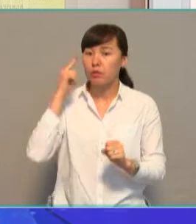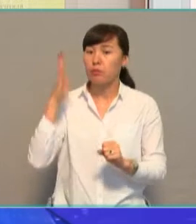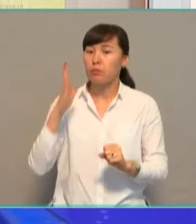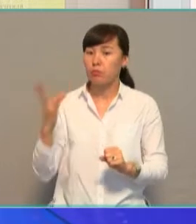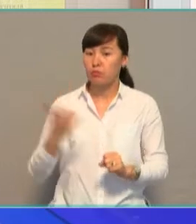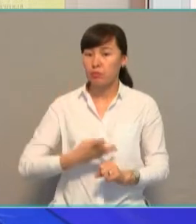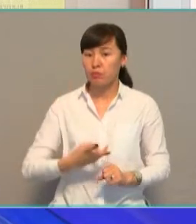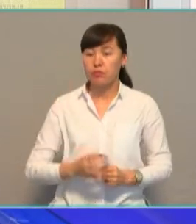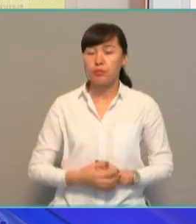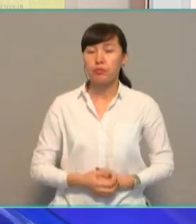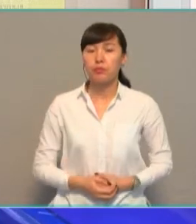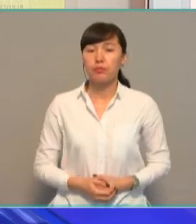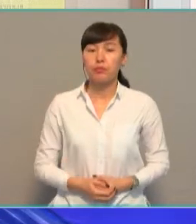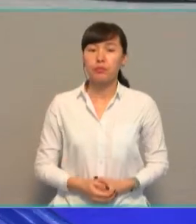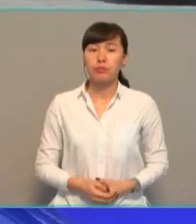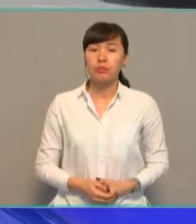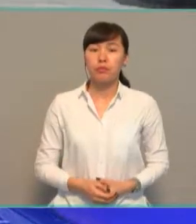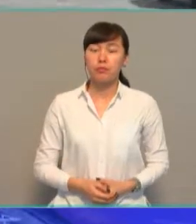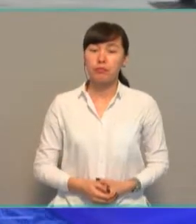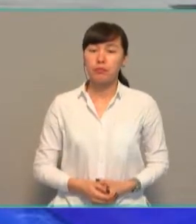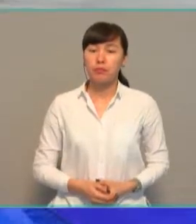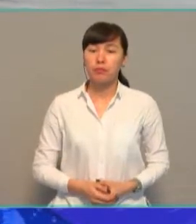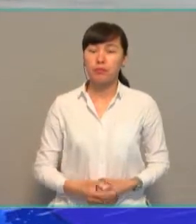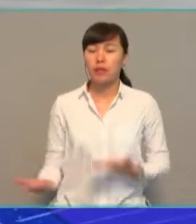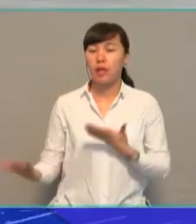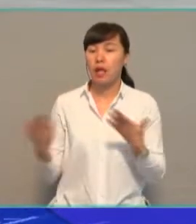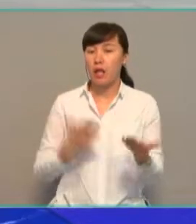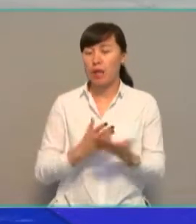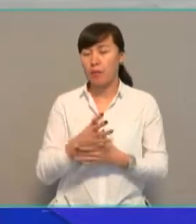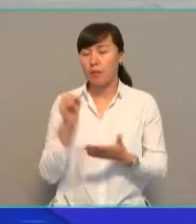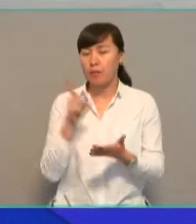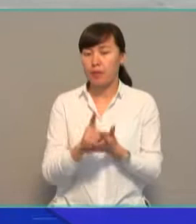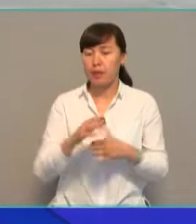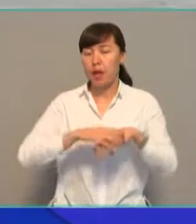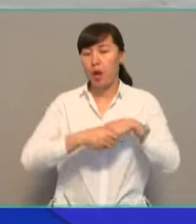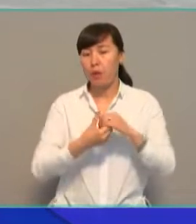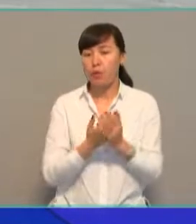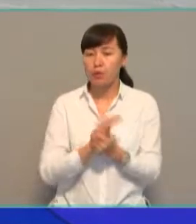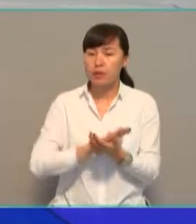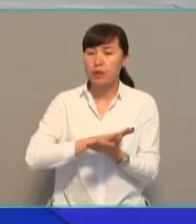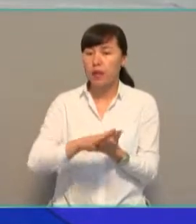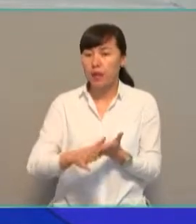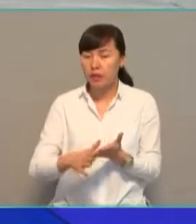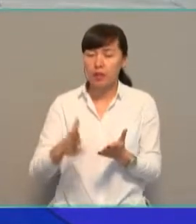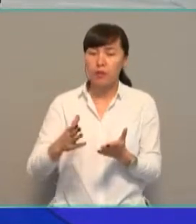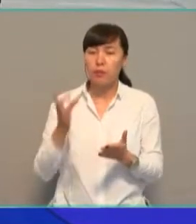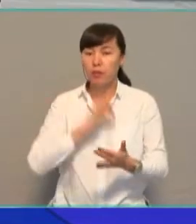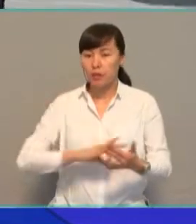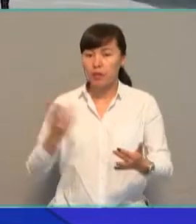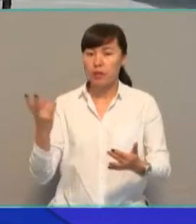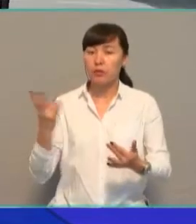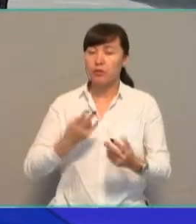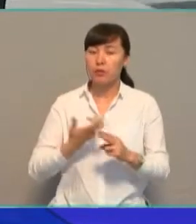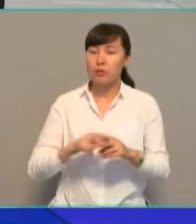жаңағы мақсат қойып. Сырттан келгенде міндетті түрде қолды шайып, антисептикалық құралдарды пайдаланған